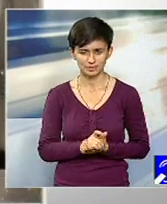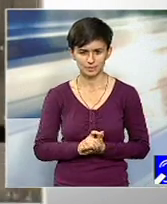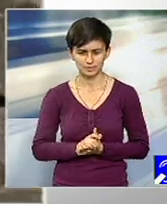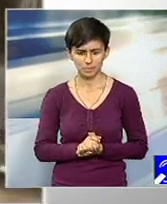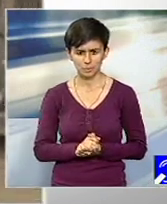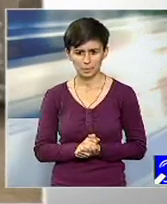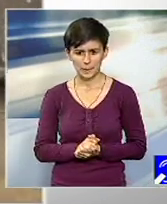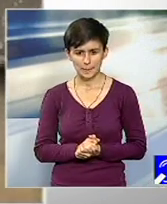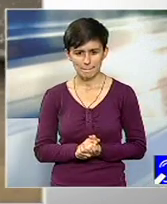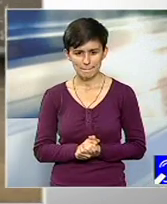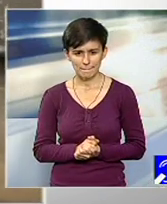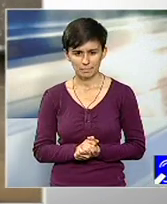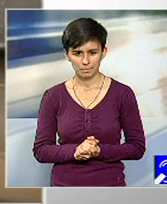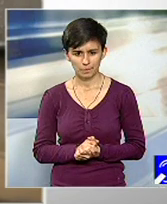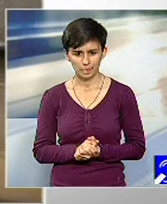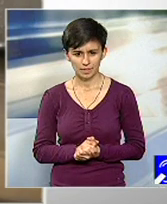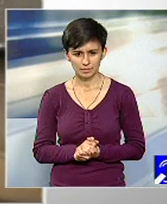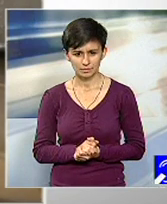Da. Să scrie momentul să o scoatem.